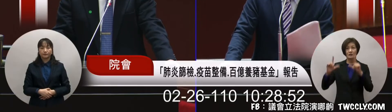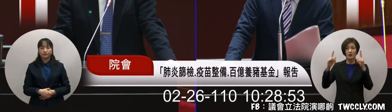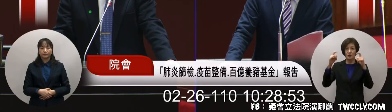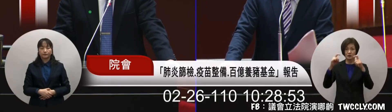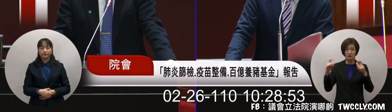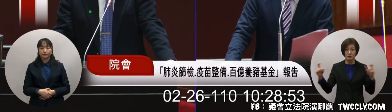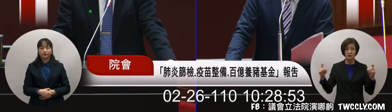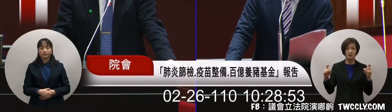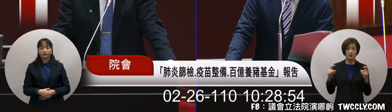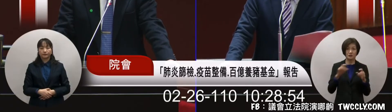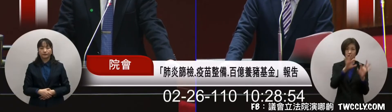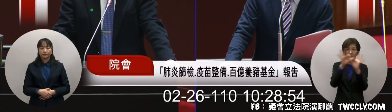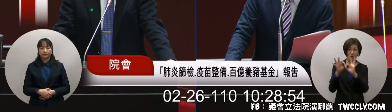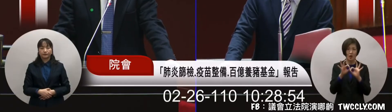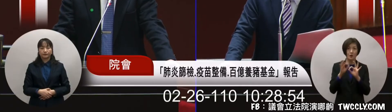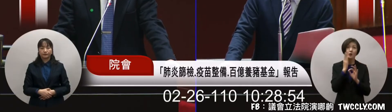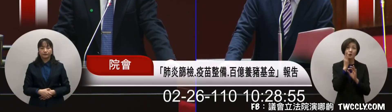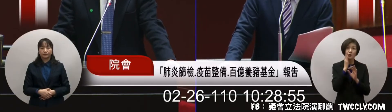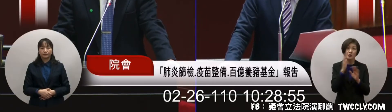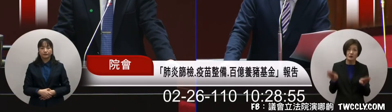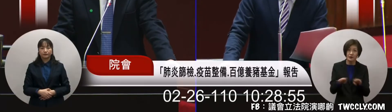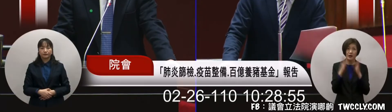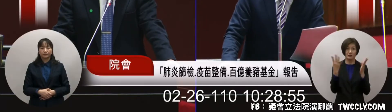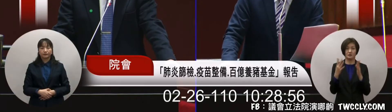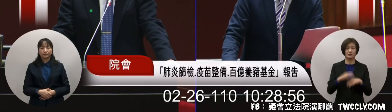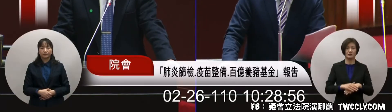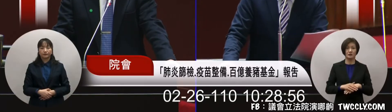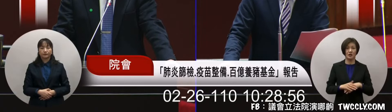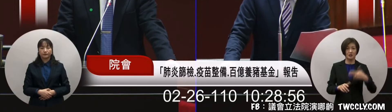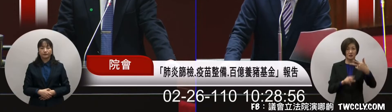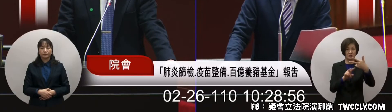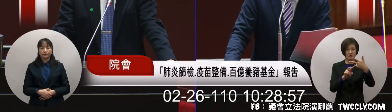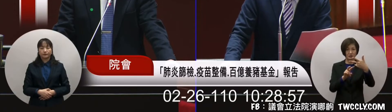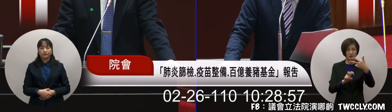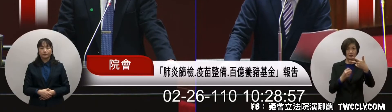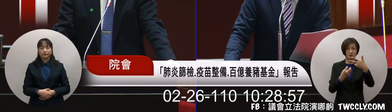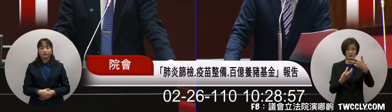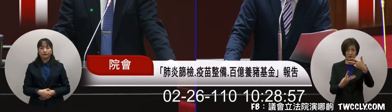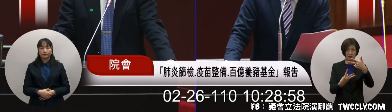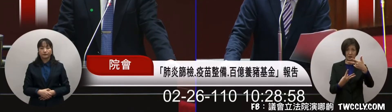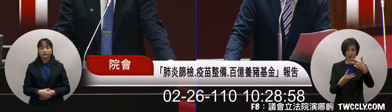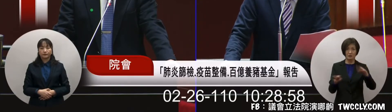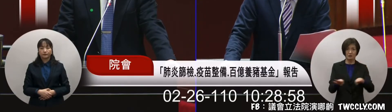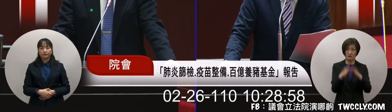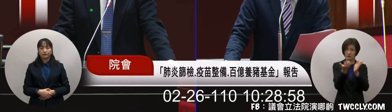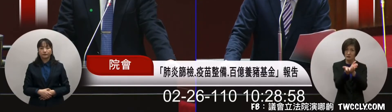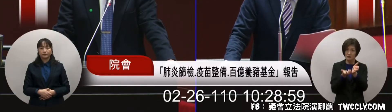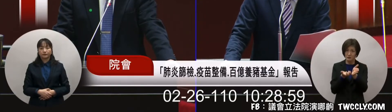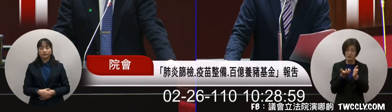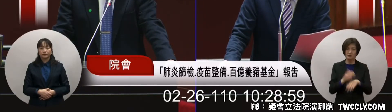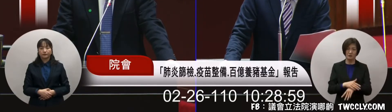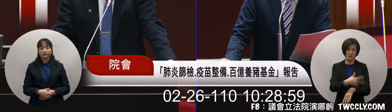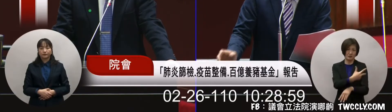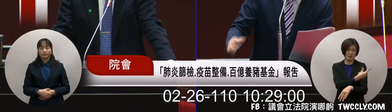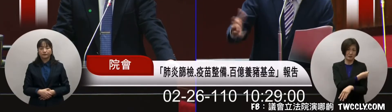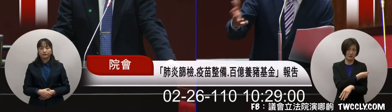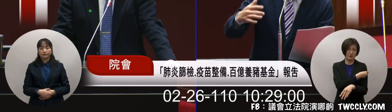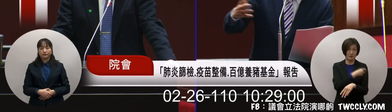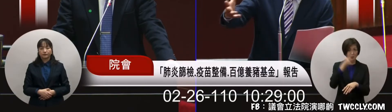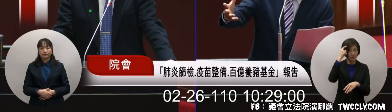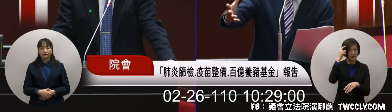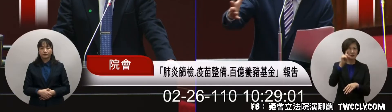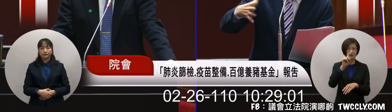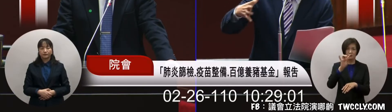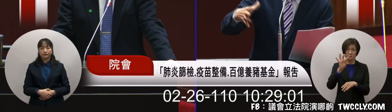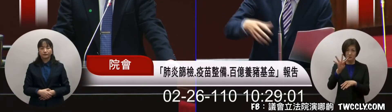有顺利举办的话，就要登场了。那但是7月23号登场之前，我们会有这个接种所谓14天的